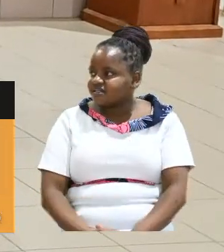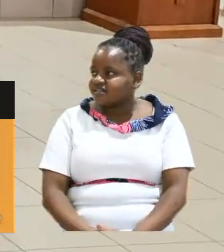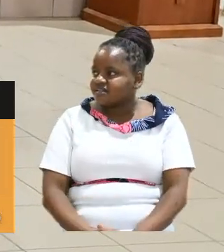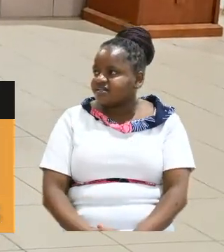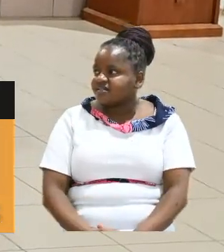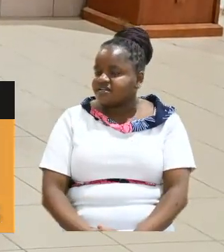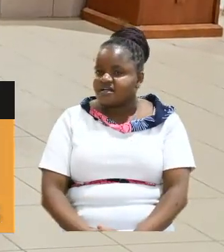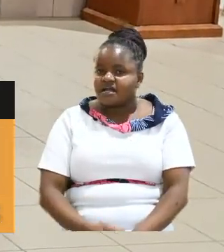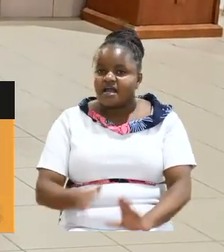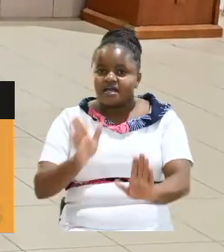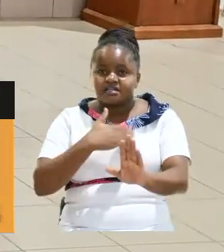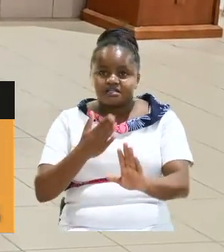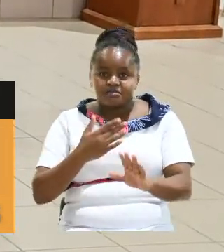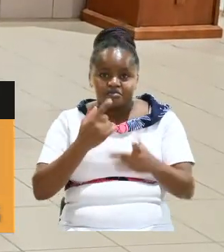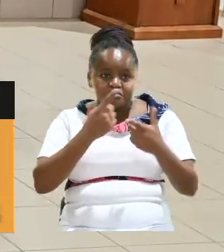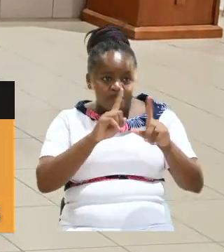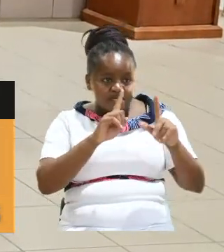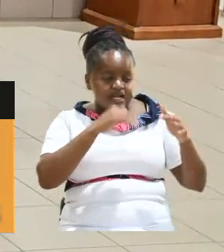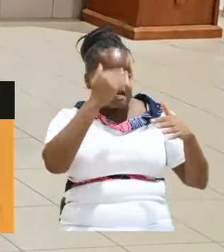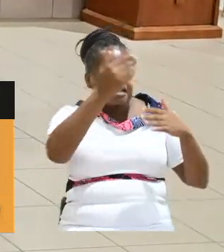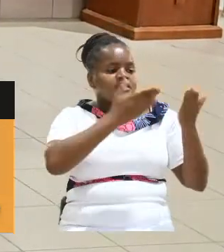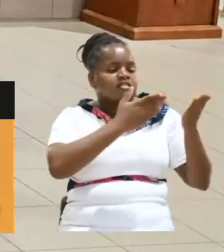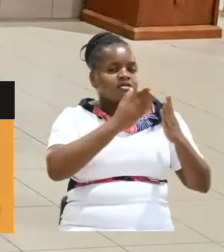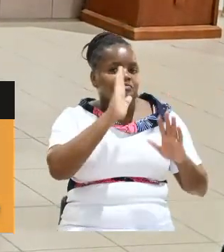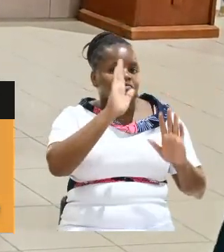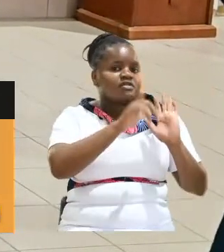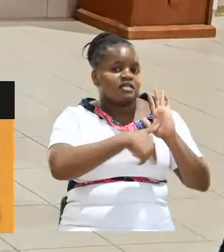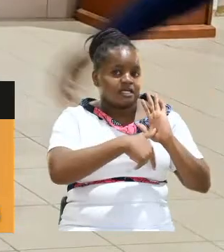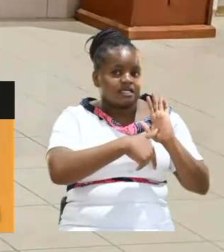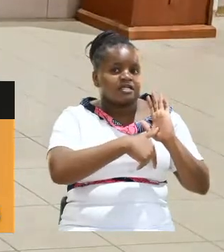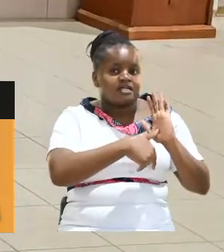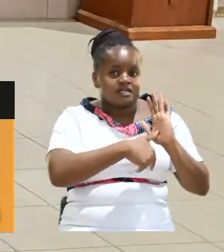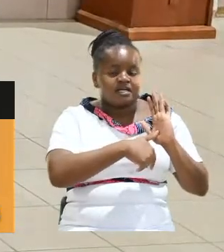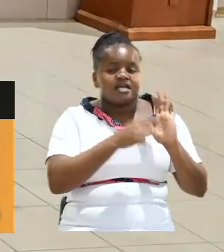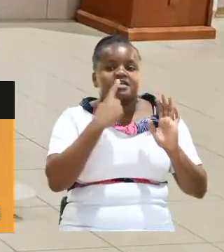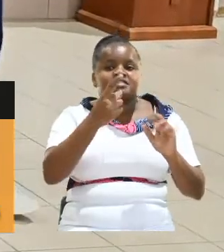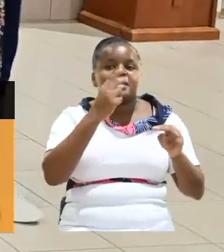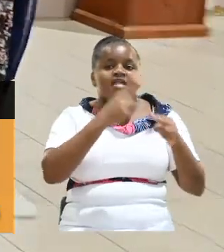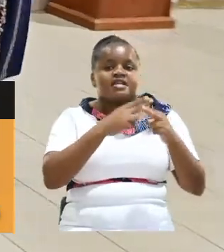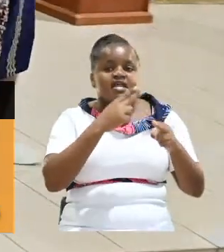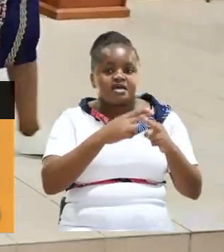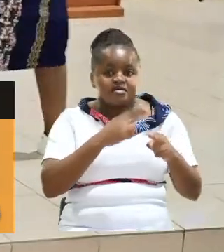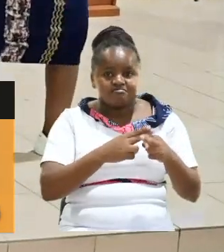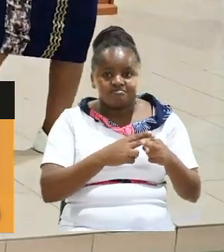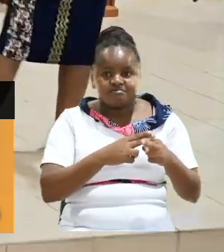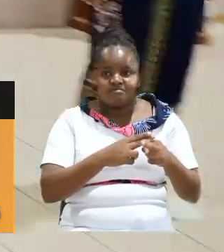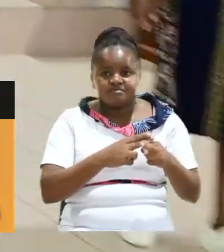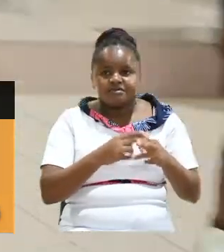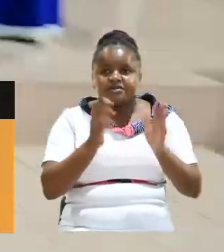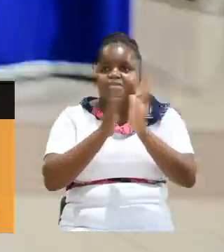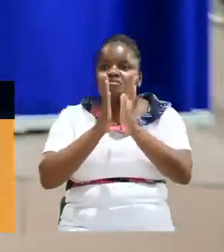sang, tutaimba hii, alafu yengine tutaonana badai. Aseme tu jina.